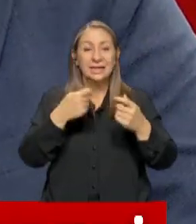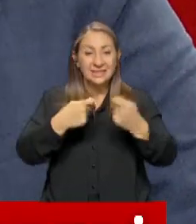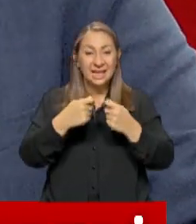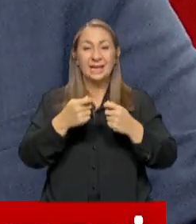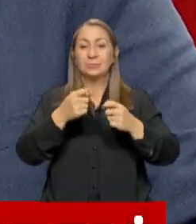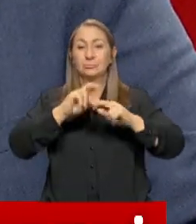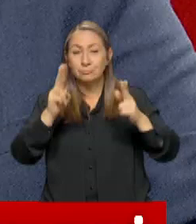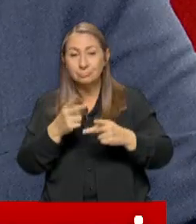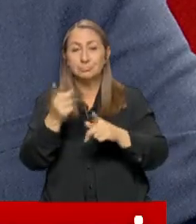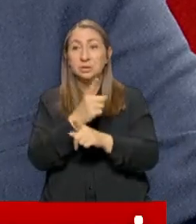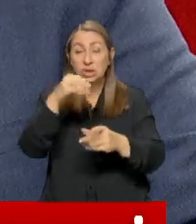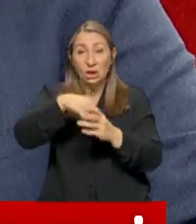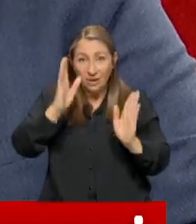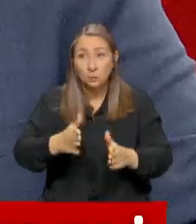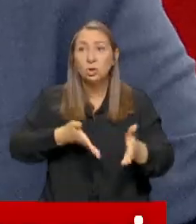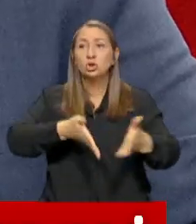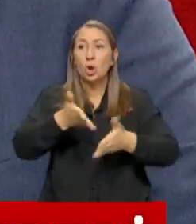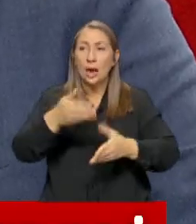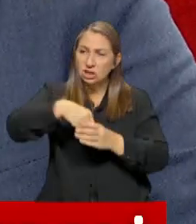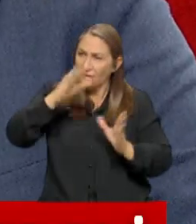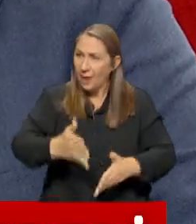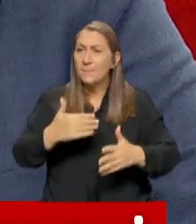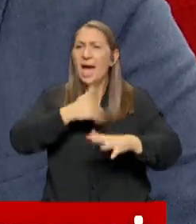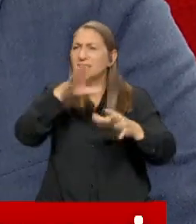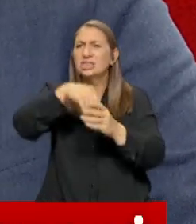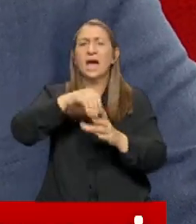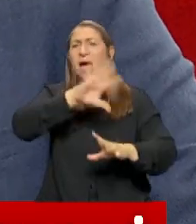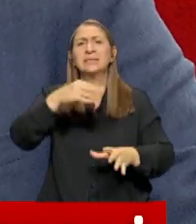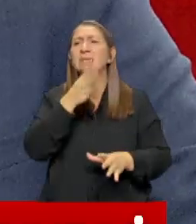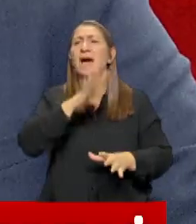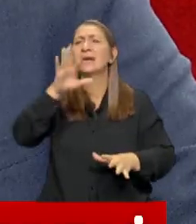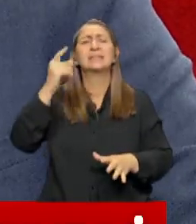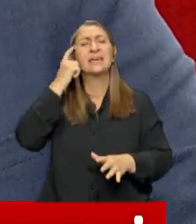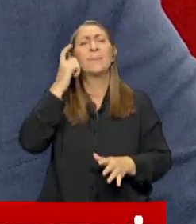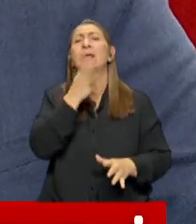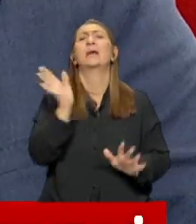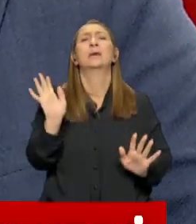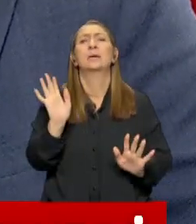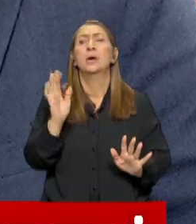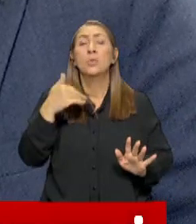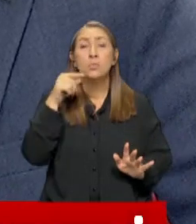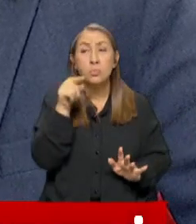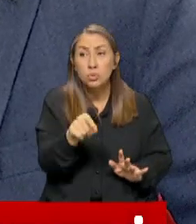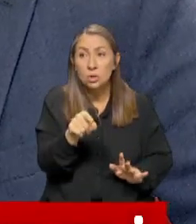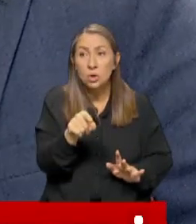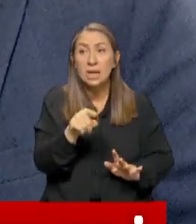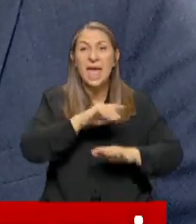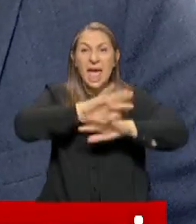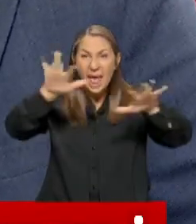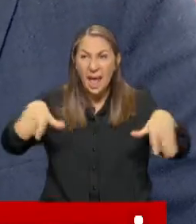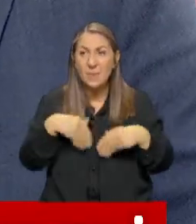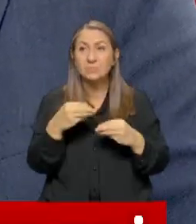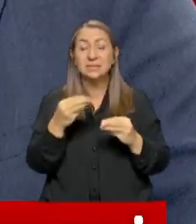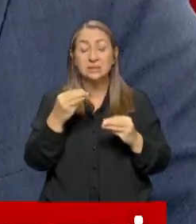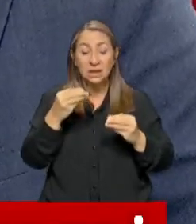atölyesinde de parçasıyım sokakta da parçasıyım her yerde var bunda Herkes bilir beni tanıyan herkes bilir Bunu hepimizin